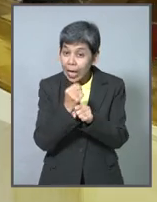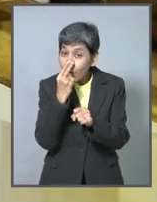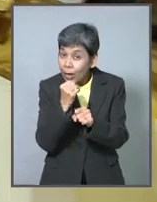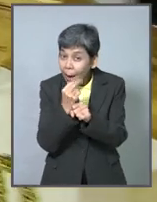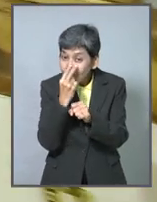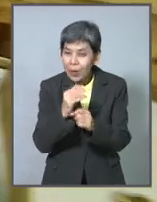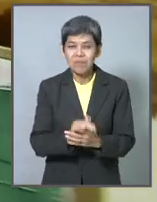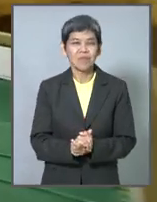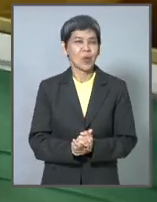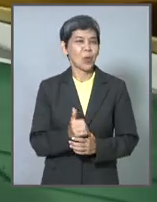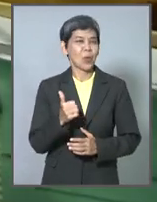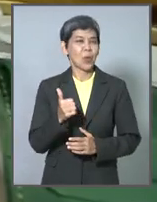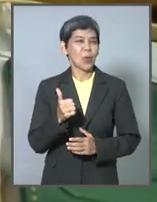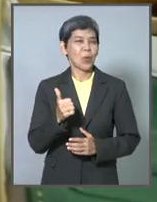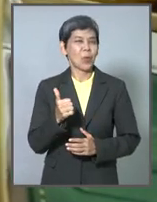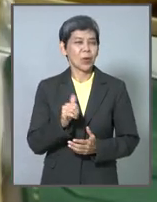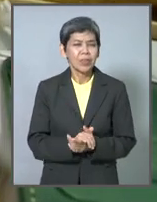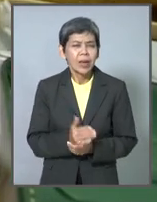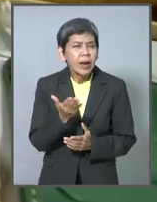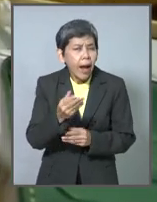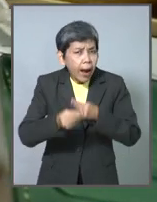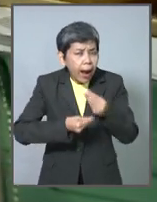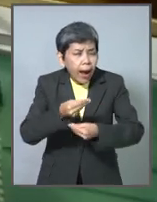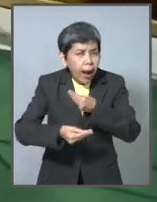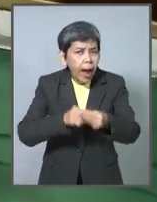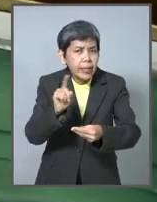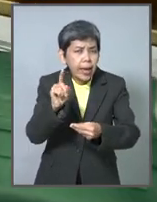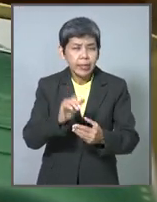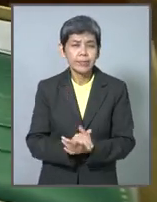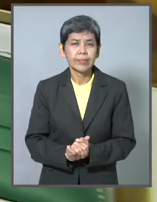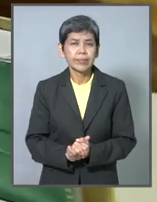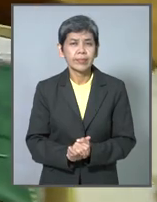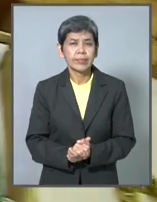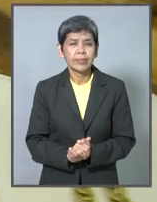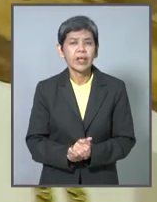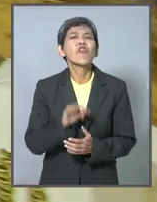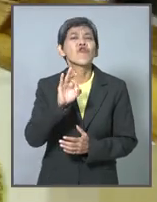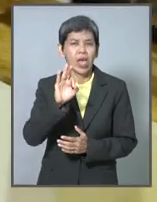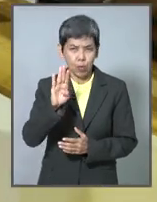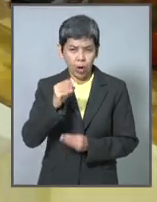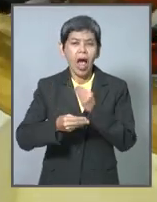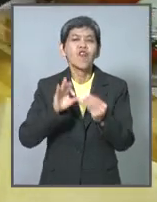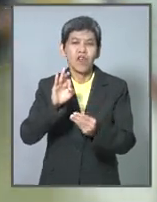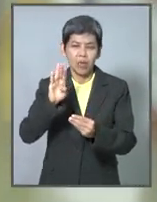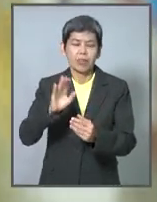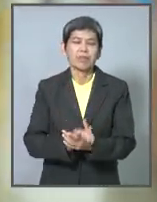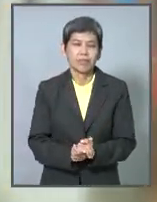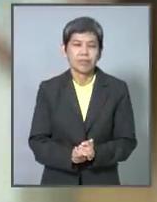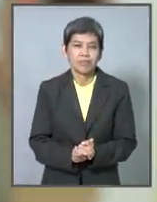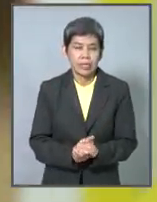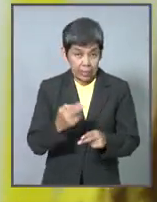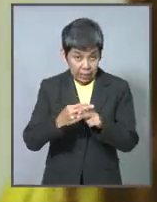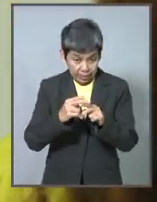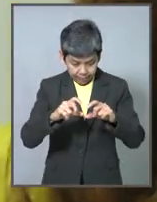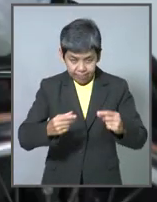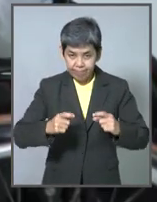อเก่งมากเลยอ่ะปกตินี่ขายอยู่ที่ไหนครับพี่เฟซบุ๊กเหรอฮะ เฟซบุ๊กอะไรคะ ขายขอหน่อยผม